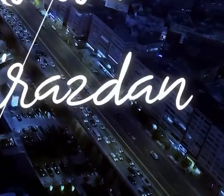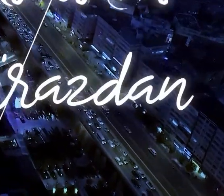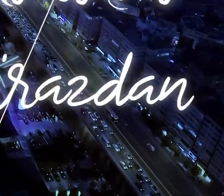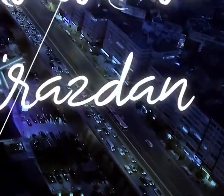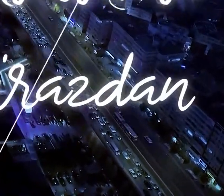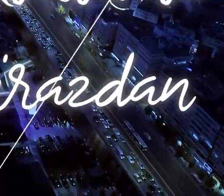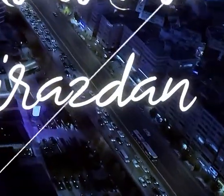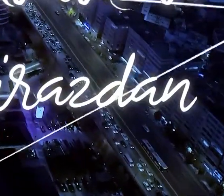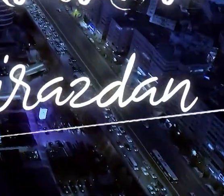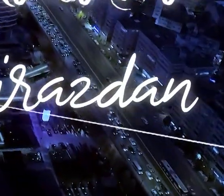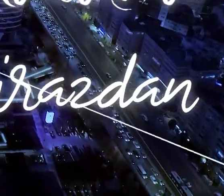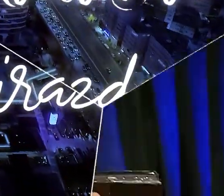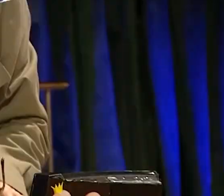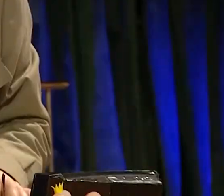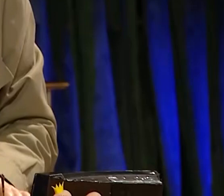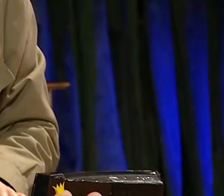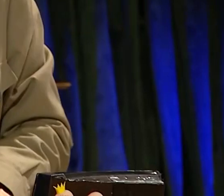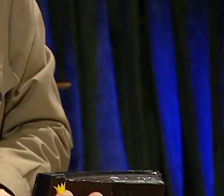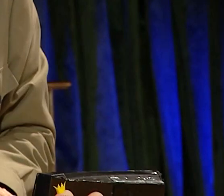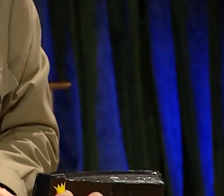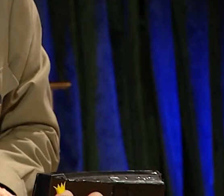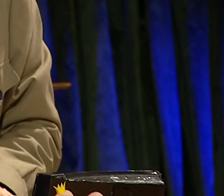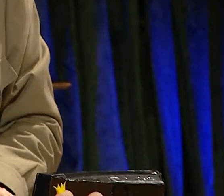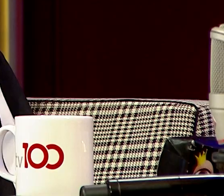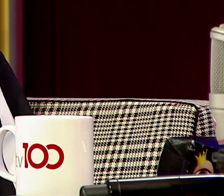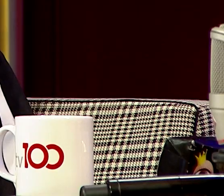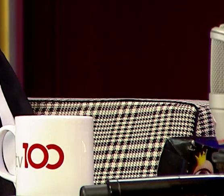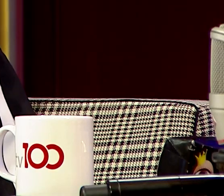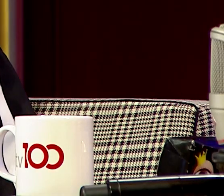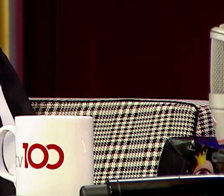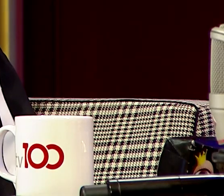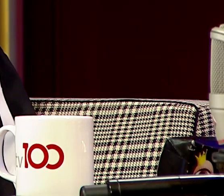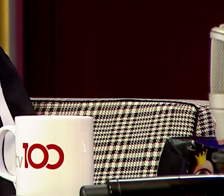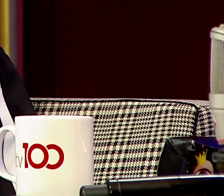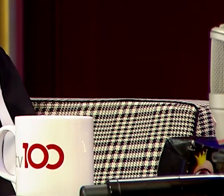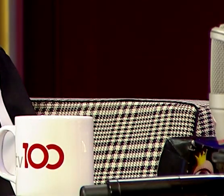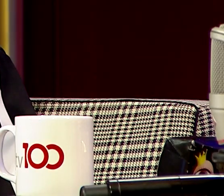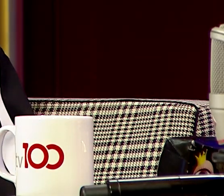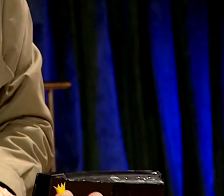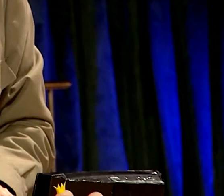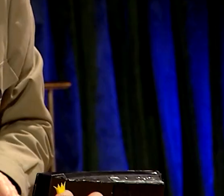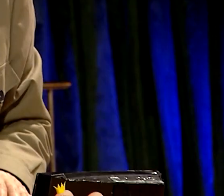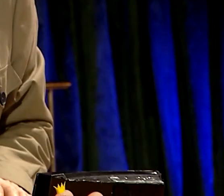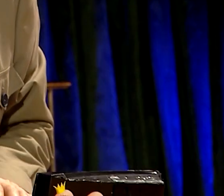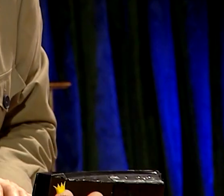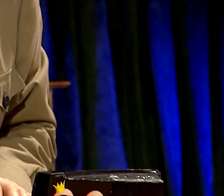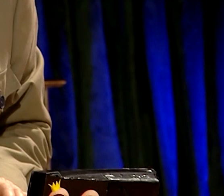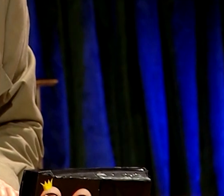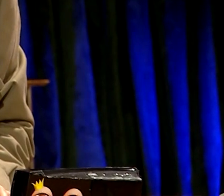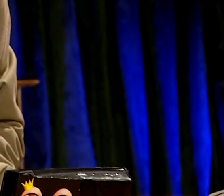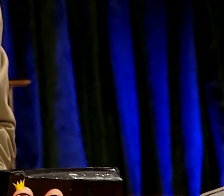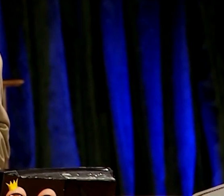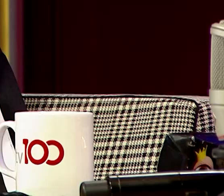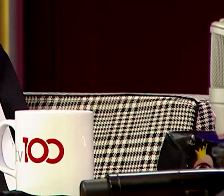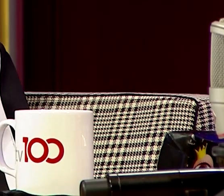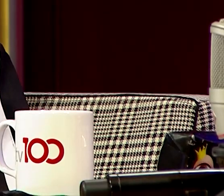Uykusuzlar Kulübü'nde bir hafta. Para kazandım bizdeki konserinden hayır. Ben para işlerini bıraktım ya. Bilmiyorum. Çok. Barış para